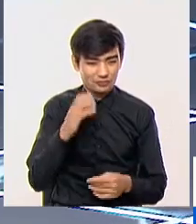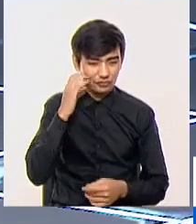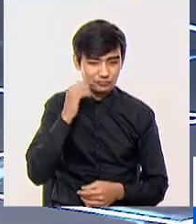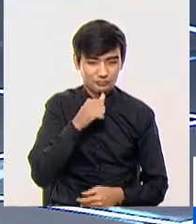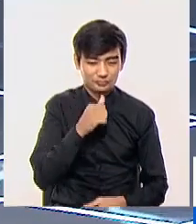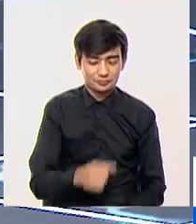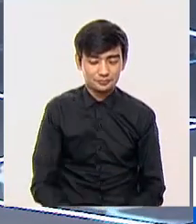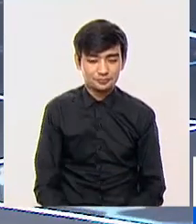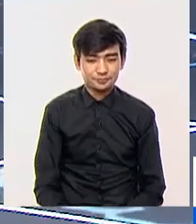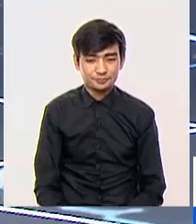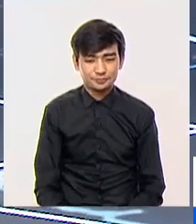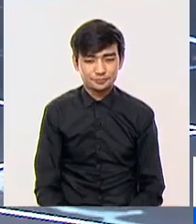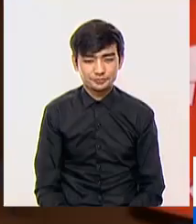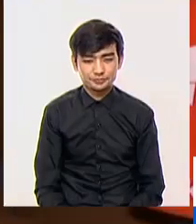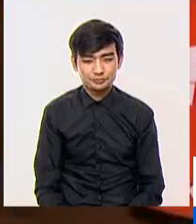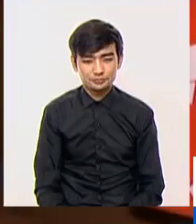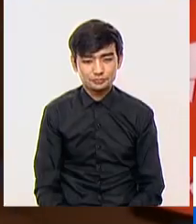әріптестерім айтсын.